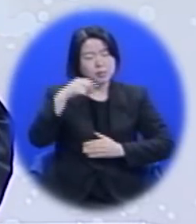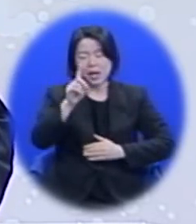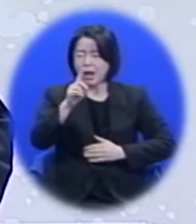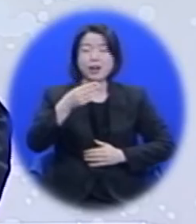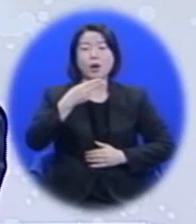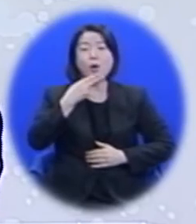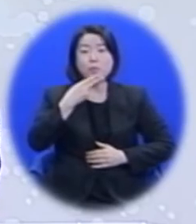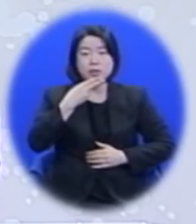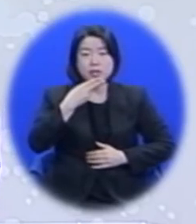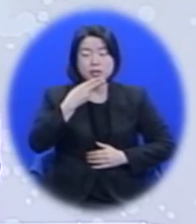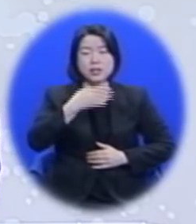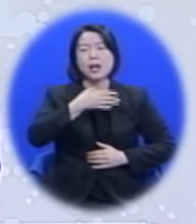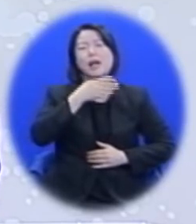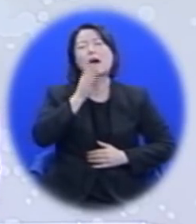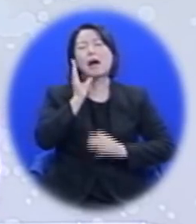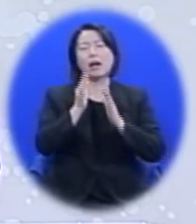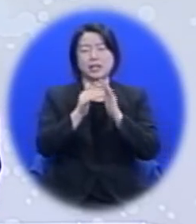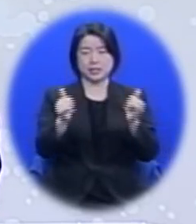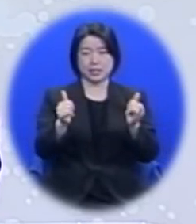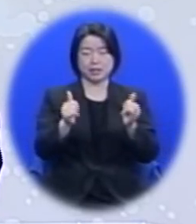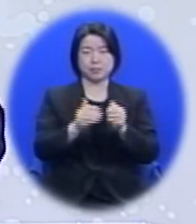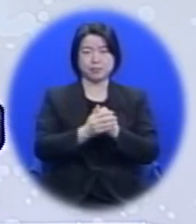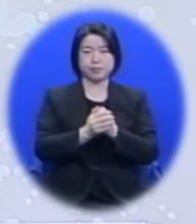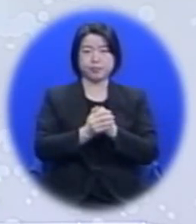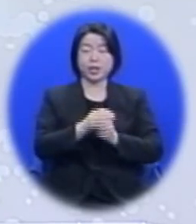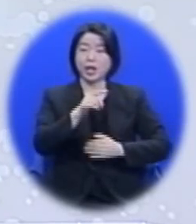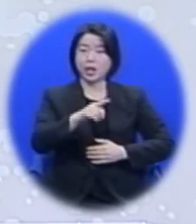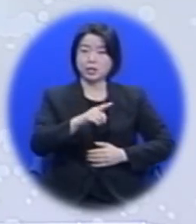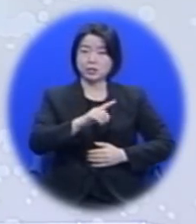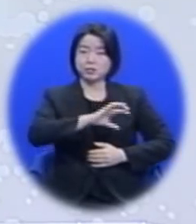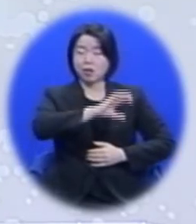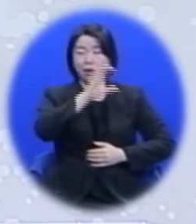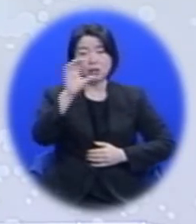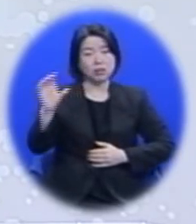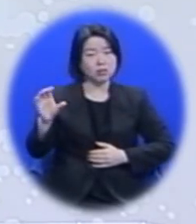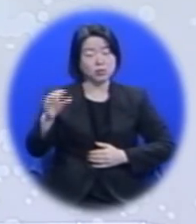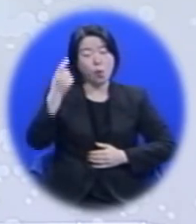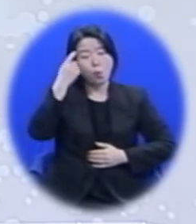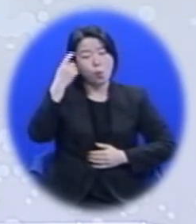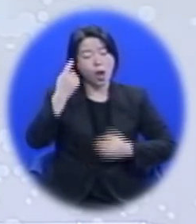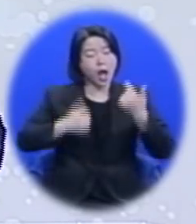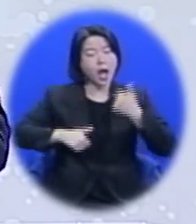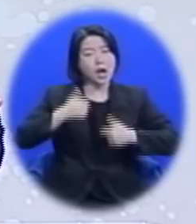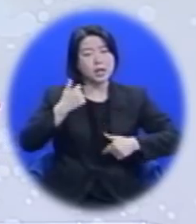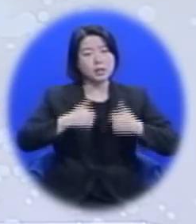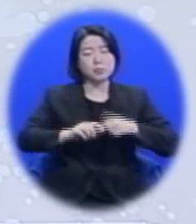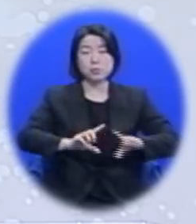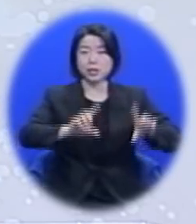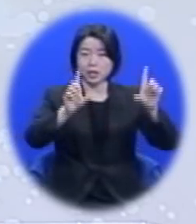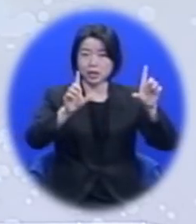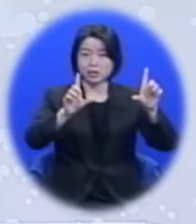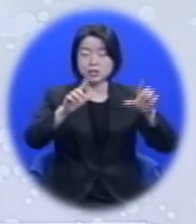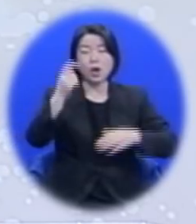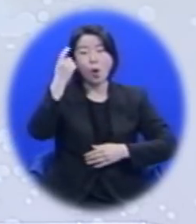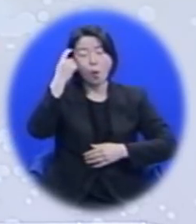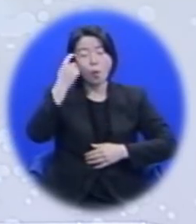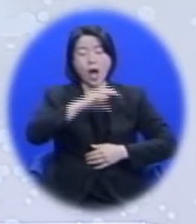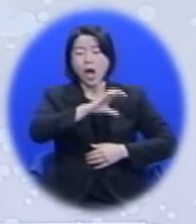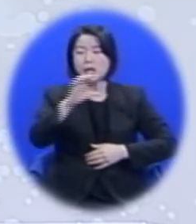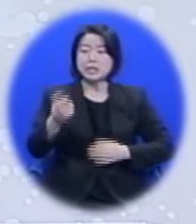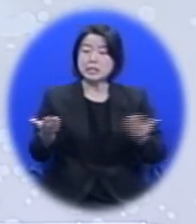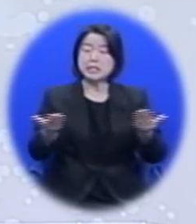않는 그런 사람이었습니다. 그는 크리스마스가 왜 기쁨의 날인지, 왜 크리스마스에 일안